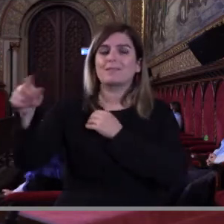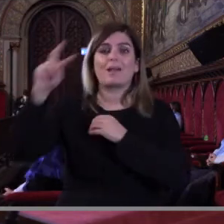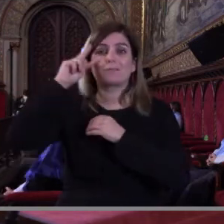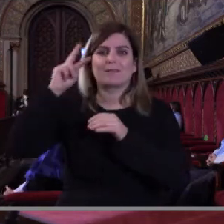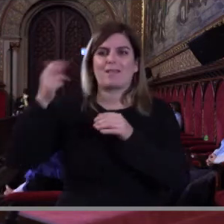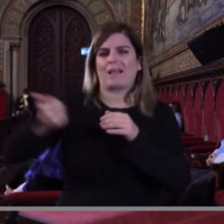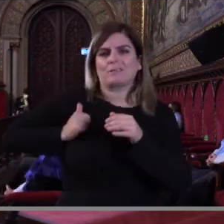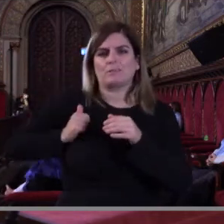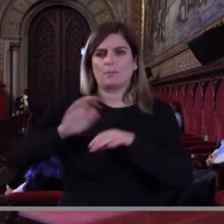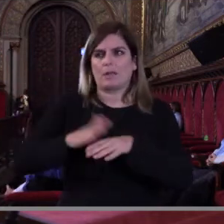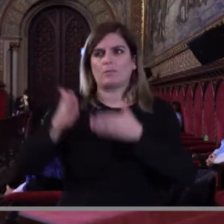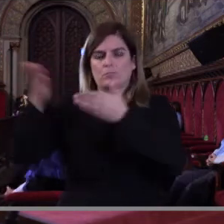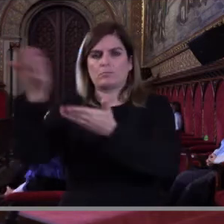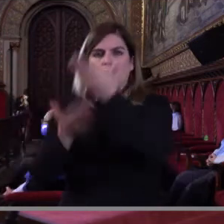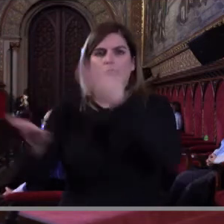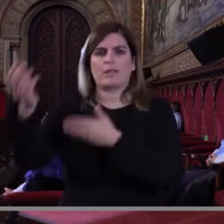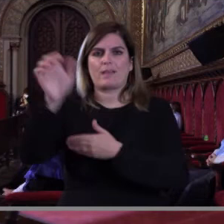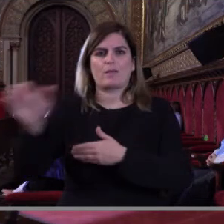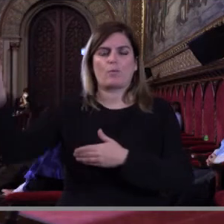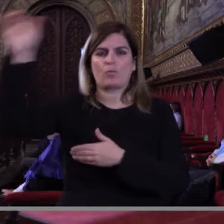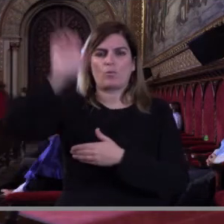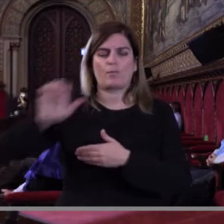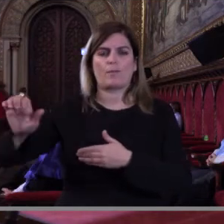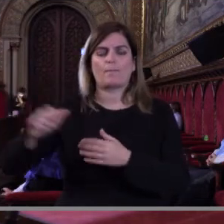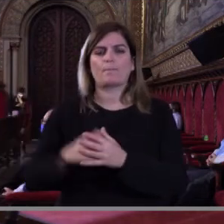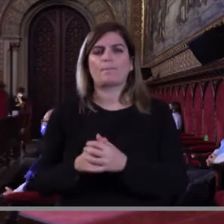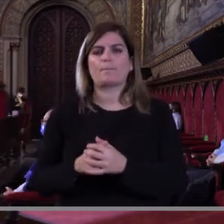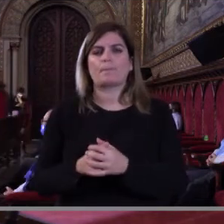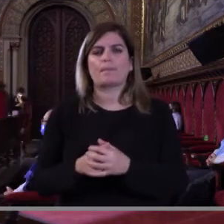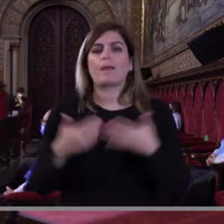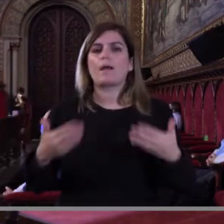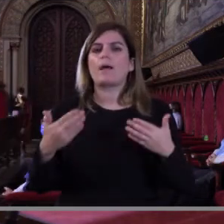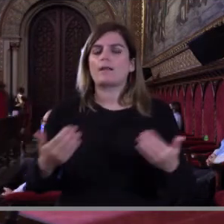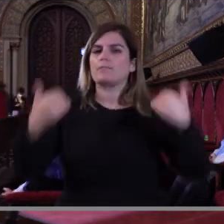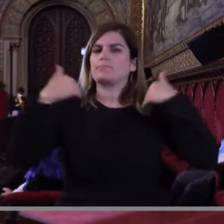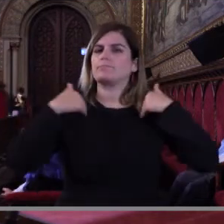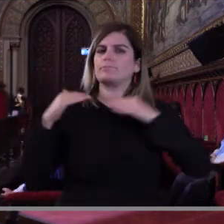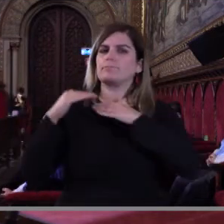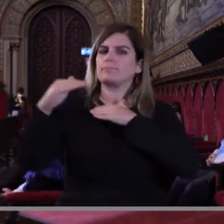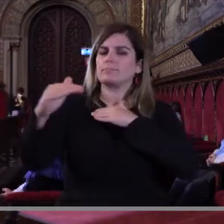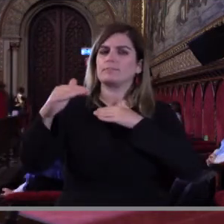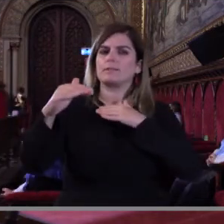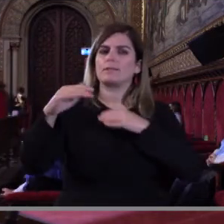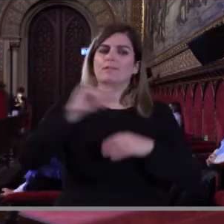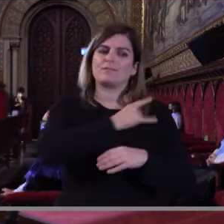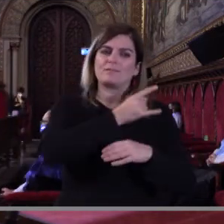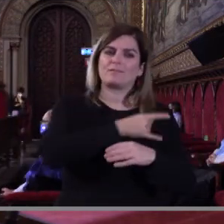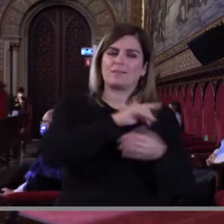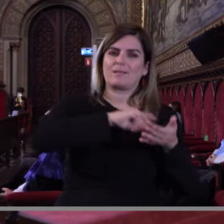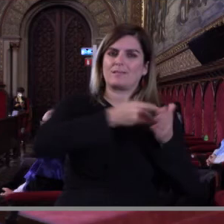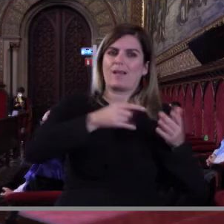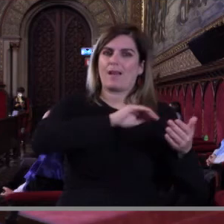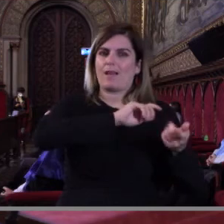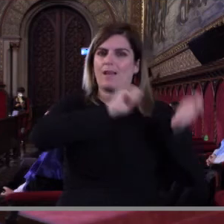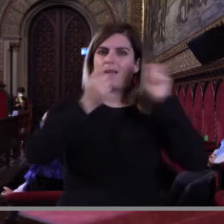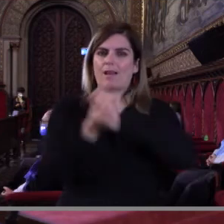expertesa. Les prioritats transversals que ha determinat la Unió Europea són la transició ecològica i digital de l'economia